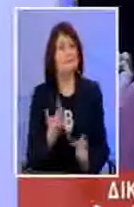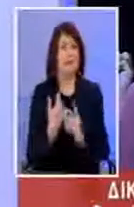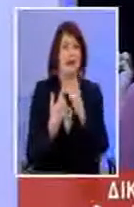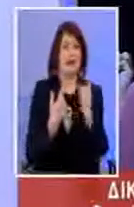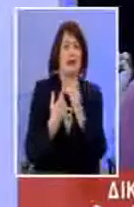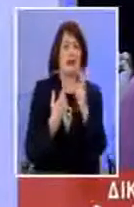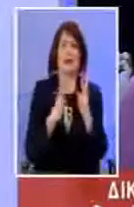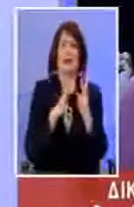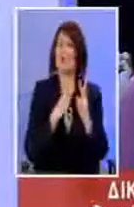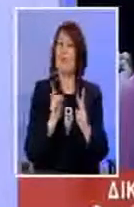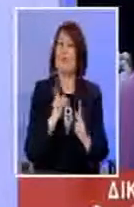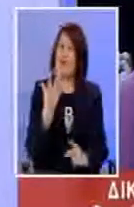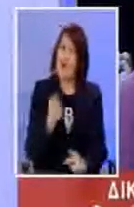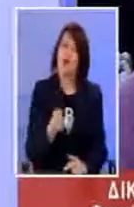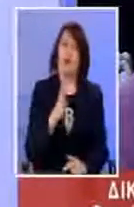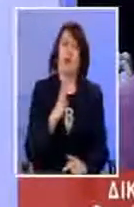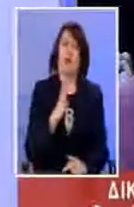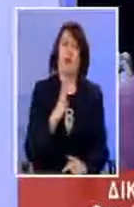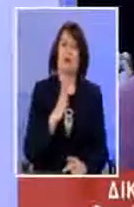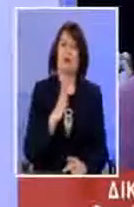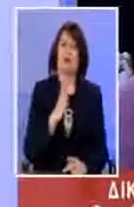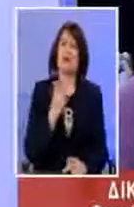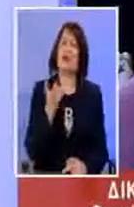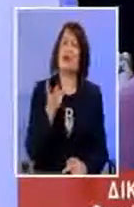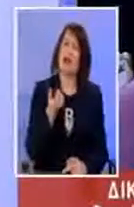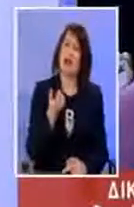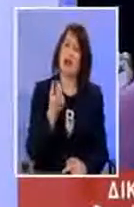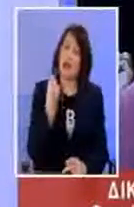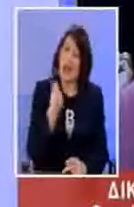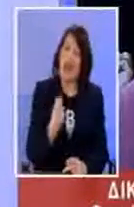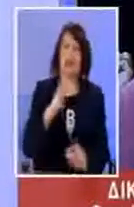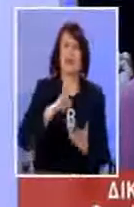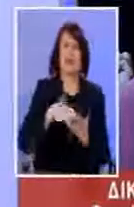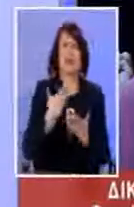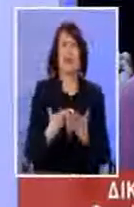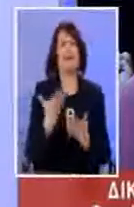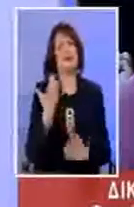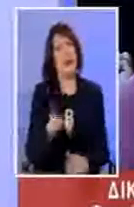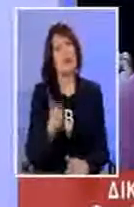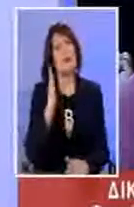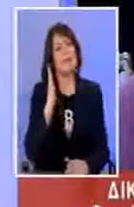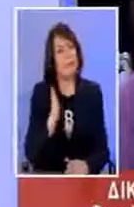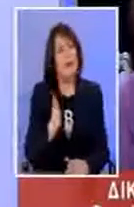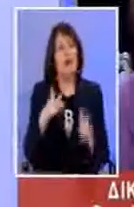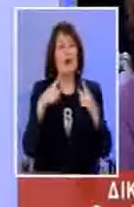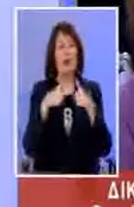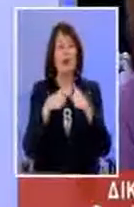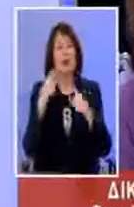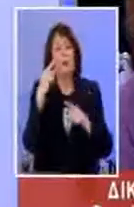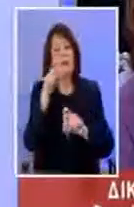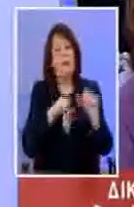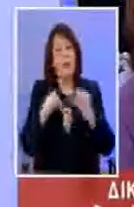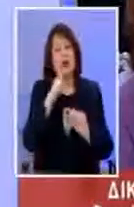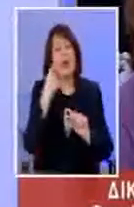δύο άνθρωποι. Έχουμε ένα μικρό αριθμό καλών διερμηνέων που μπορεί πιλωτικά να δοκιμαστεί και